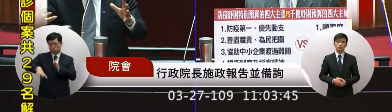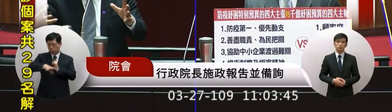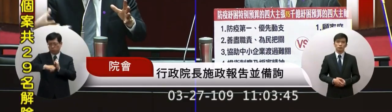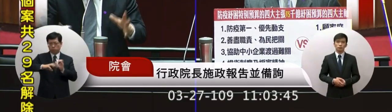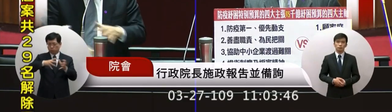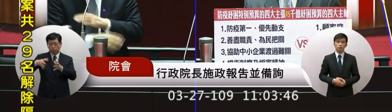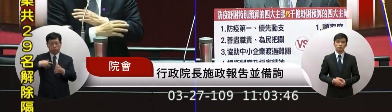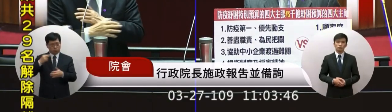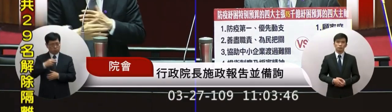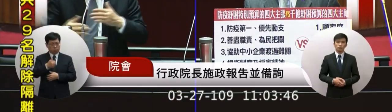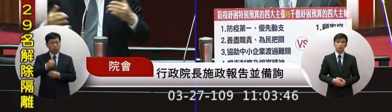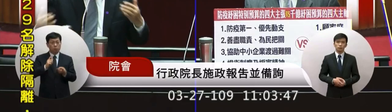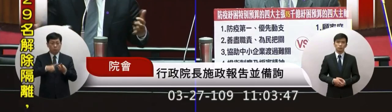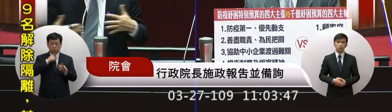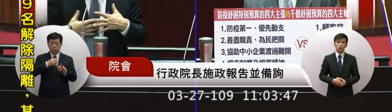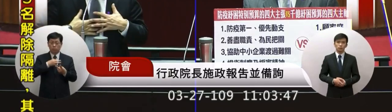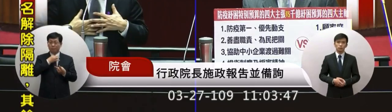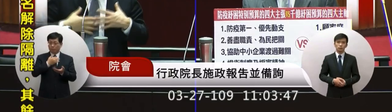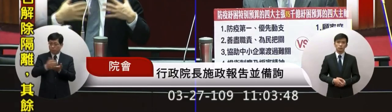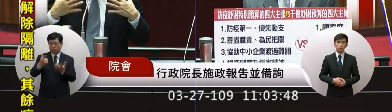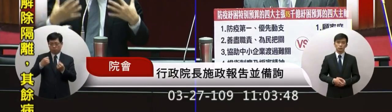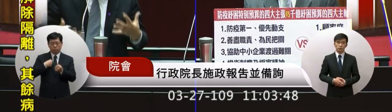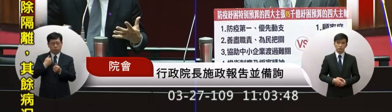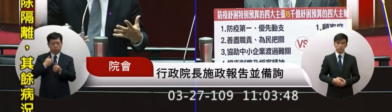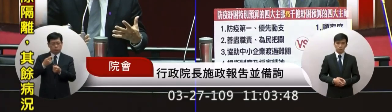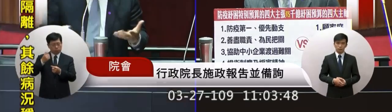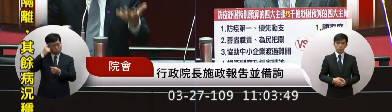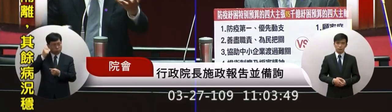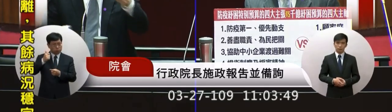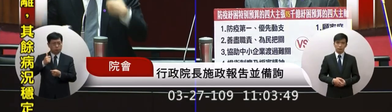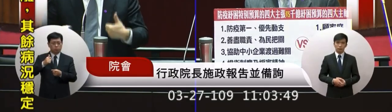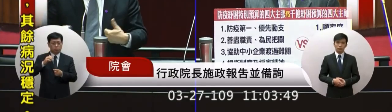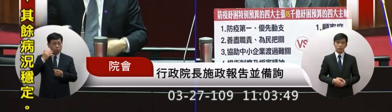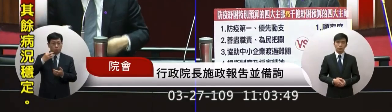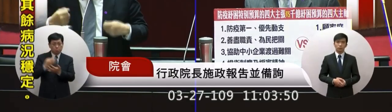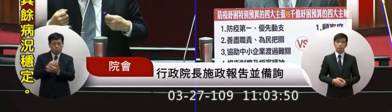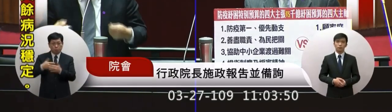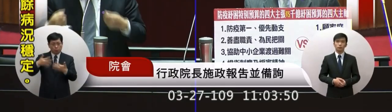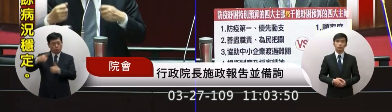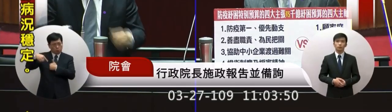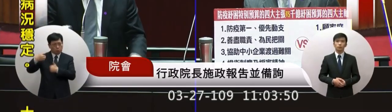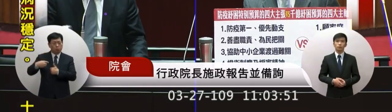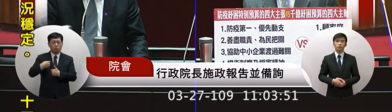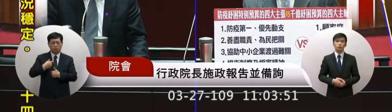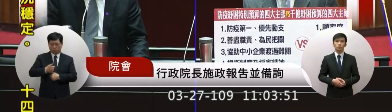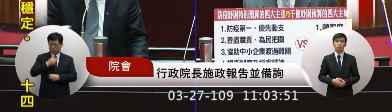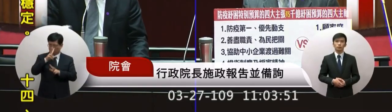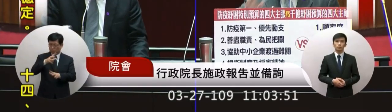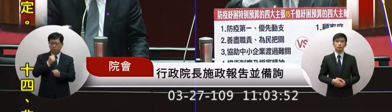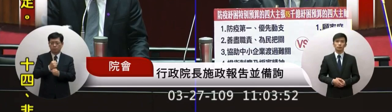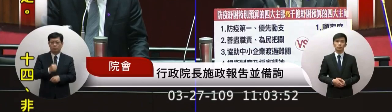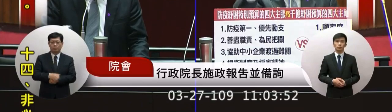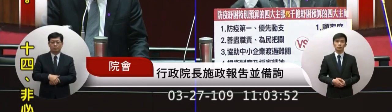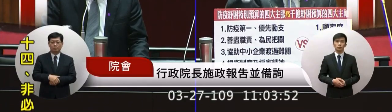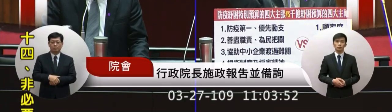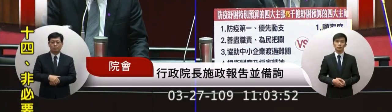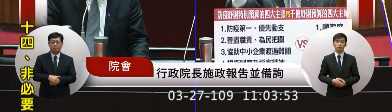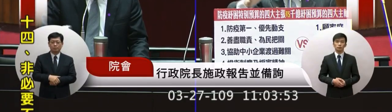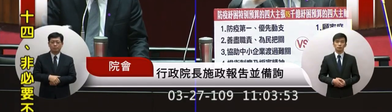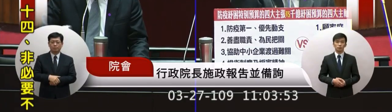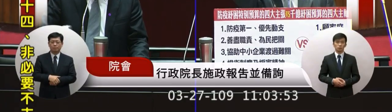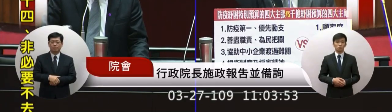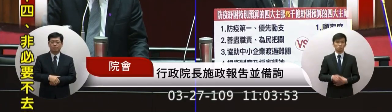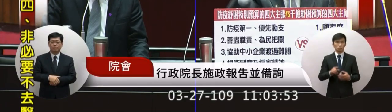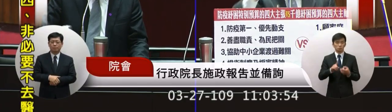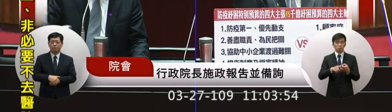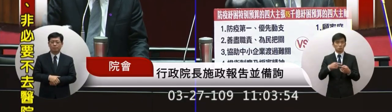即摆纾困嘛要予大家有感觉，啊若做无到，委员都知道， 做生意在做啦。 我好，我在